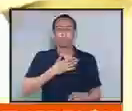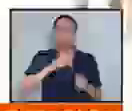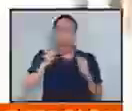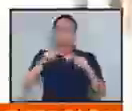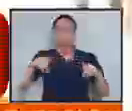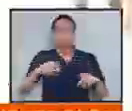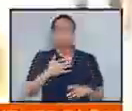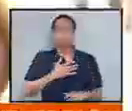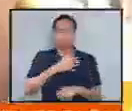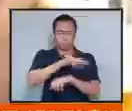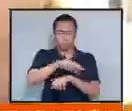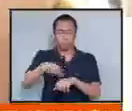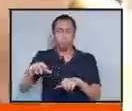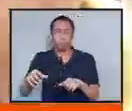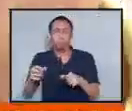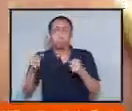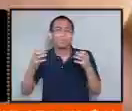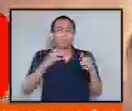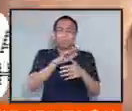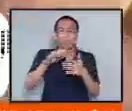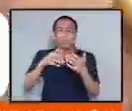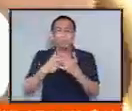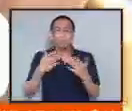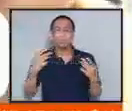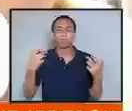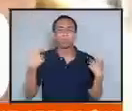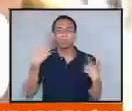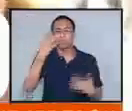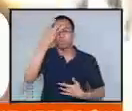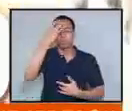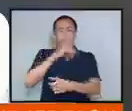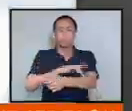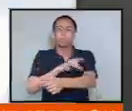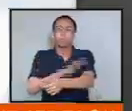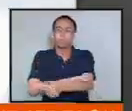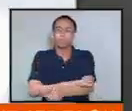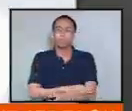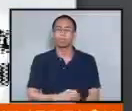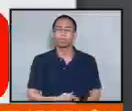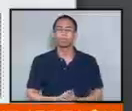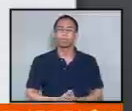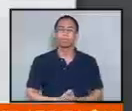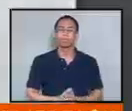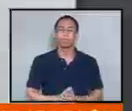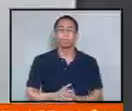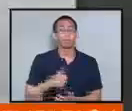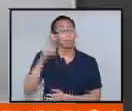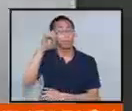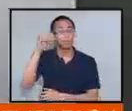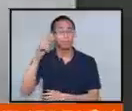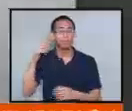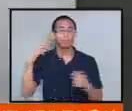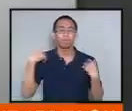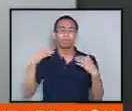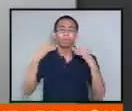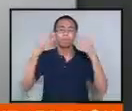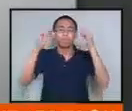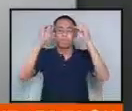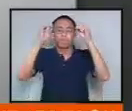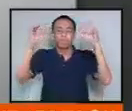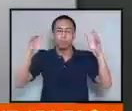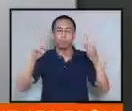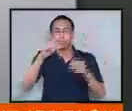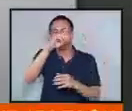kapitbahay namin, puro dengue ang cases . Napakarami. Kahapon, nagdeklara ng state of calamity sa syudad dahil